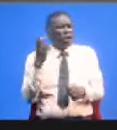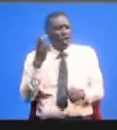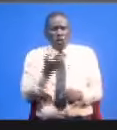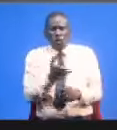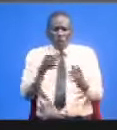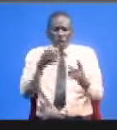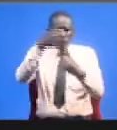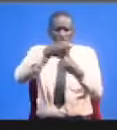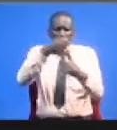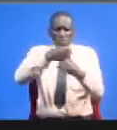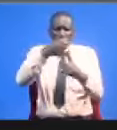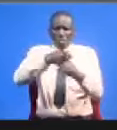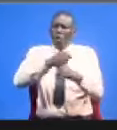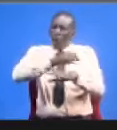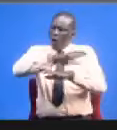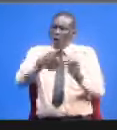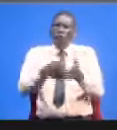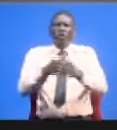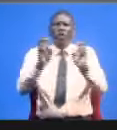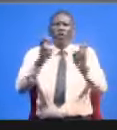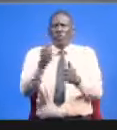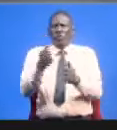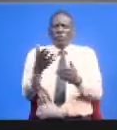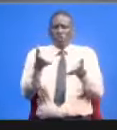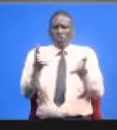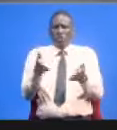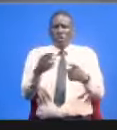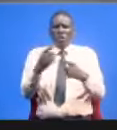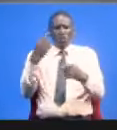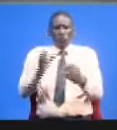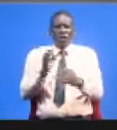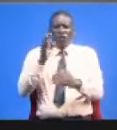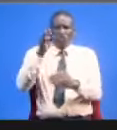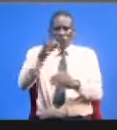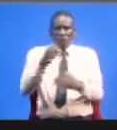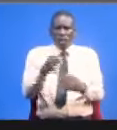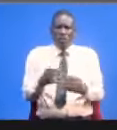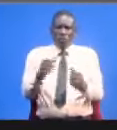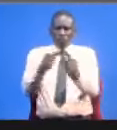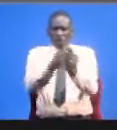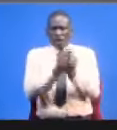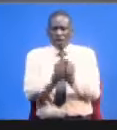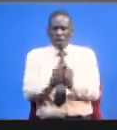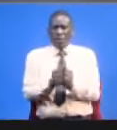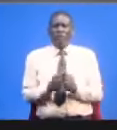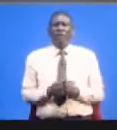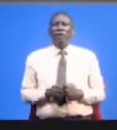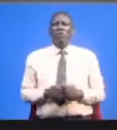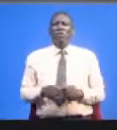and advocate not just for an issue that matters today, but for the future we envision together.